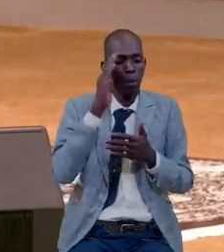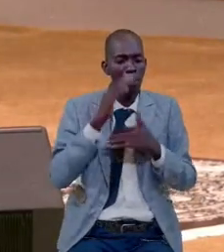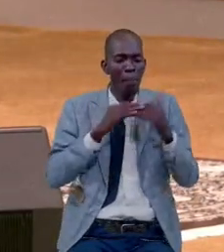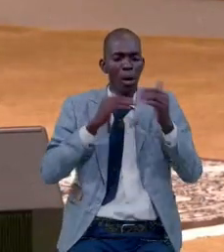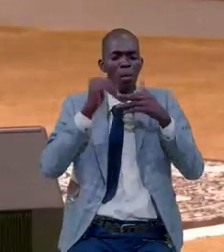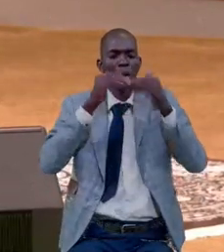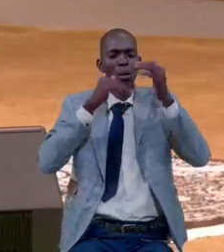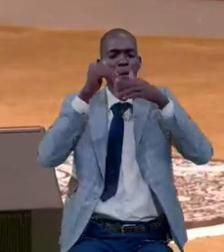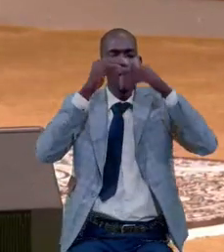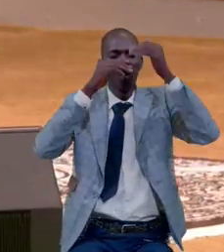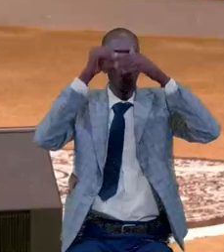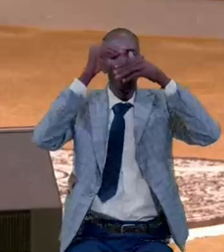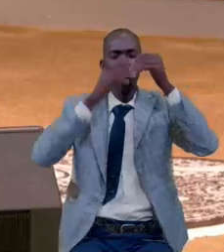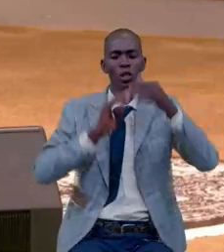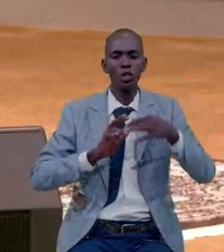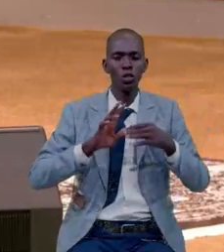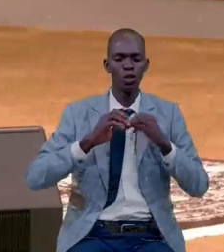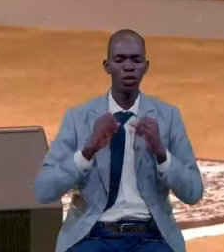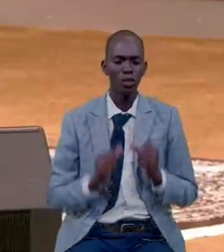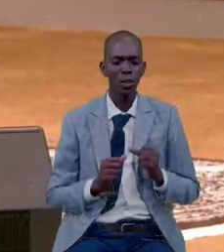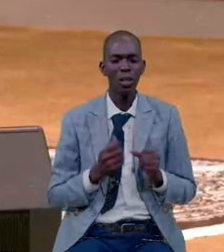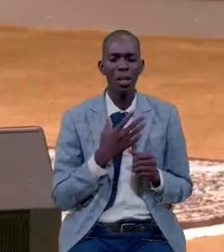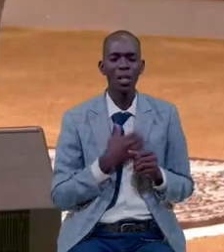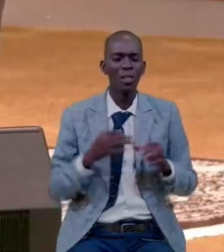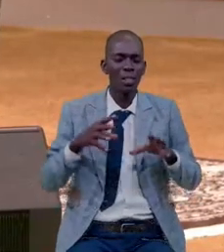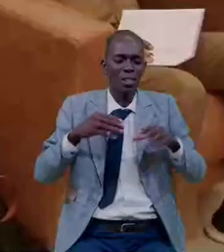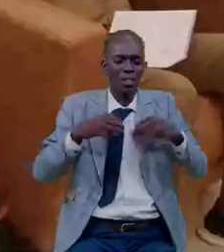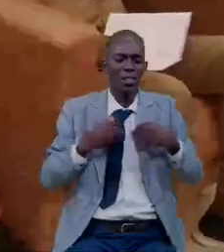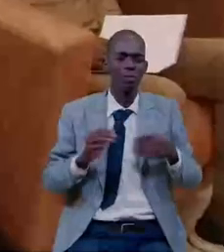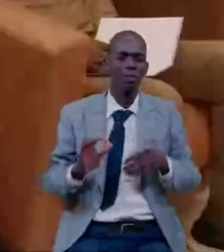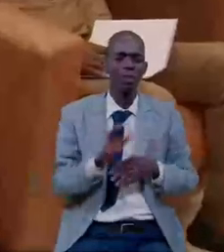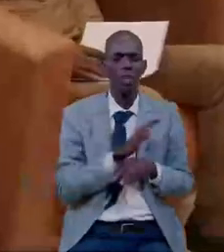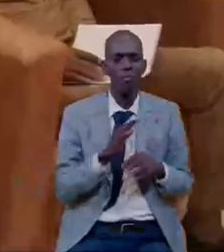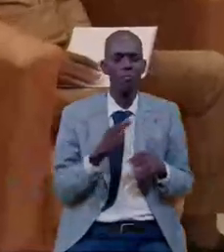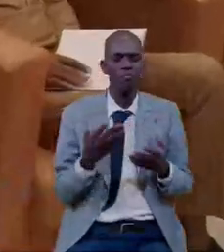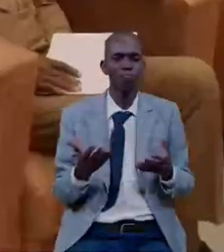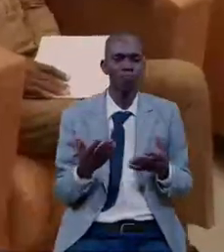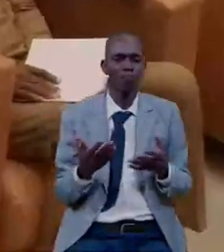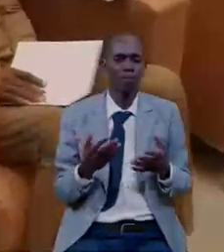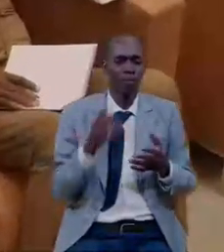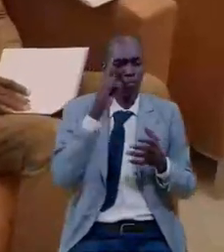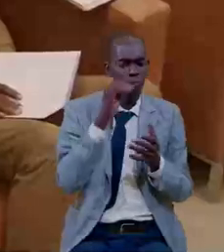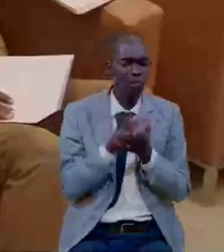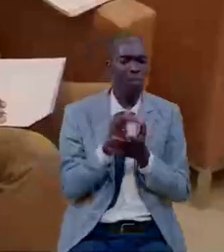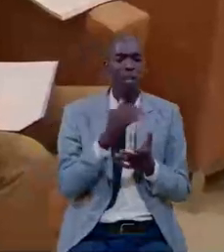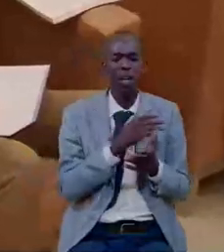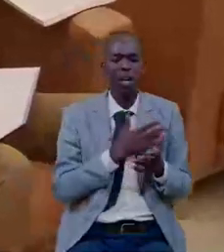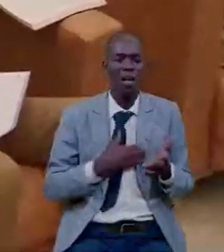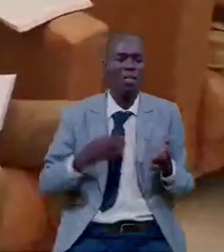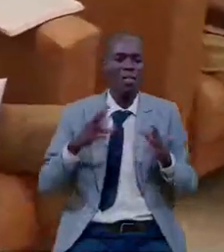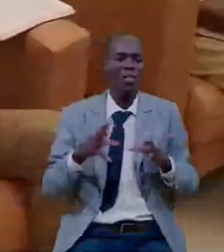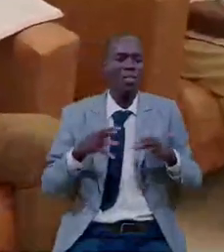soutenir leur chair, accepter leur convoitise, accepter leur faiblesse, et puis ce qui va